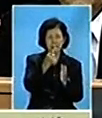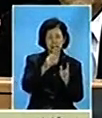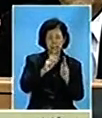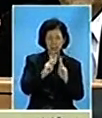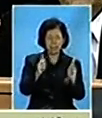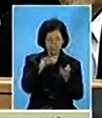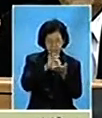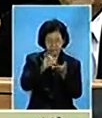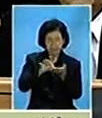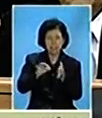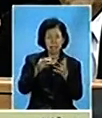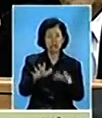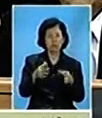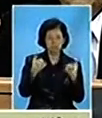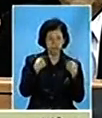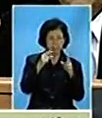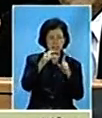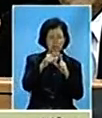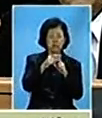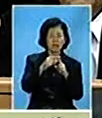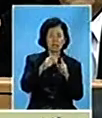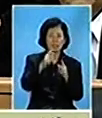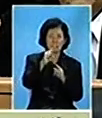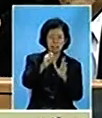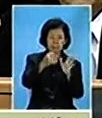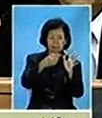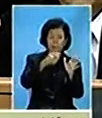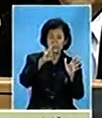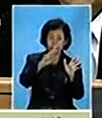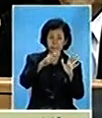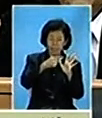ครับจะมีคำว่าตำราอยู่ด้วย